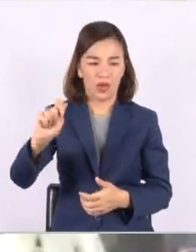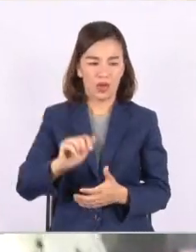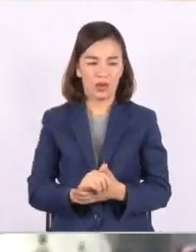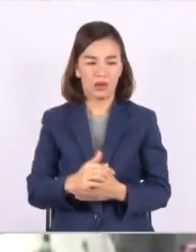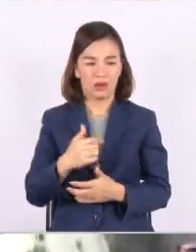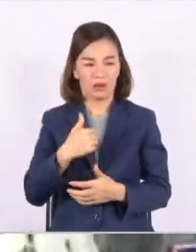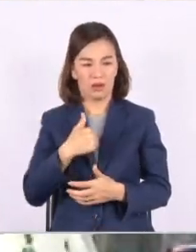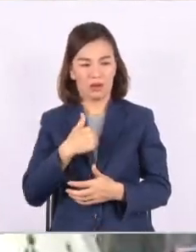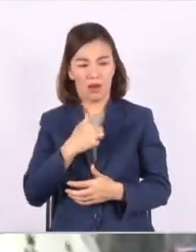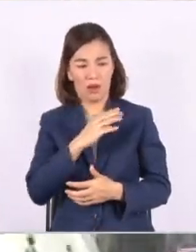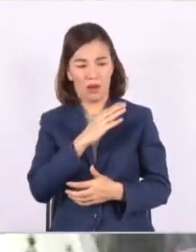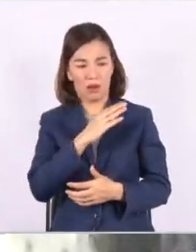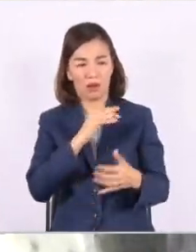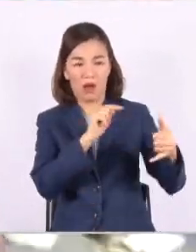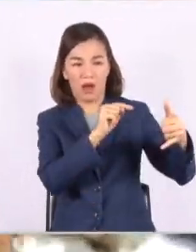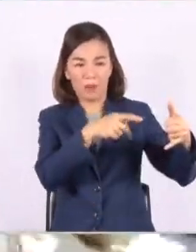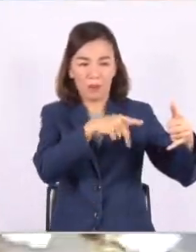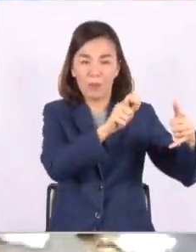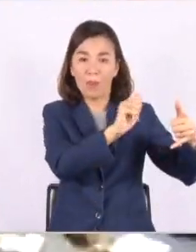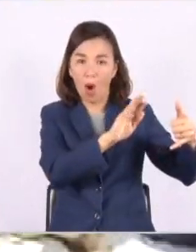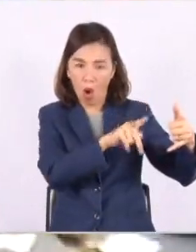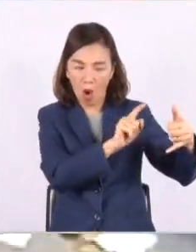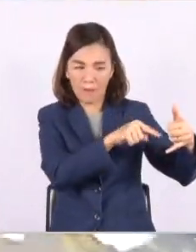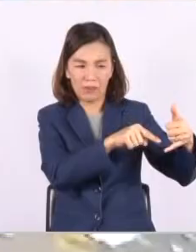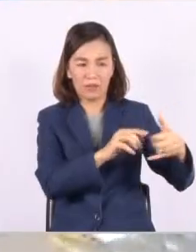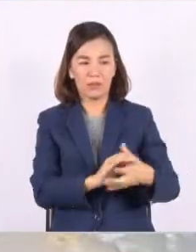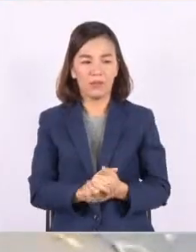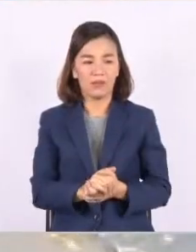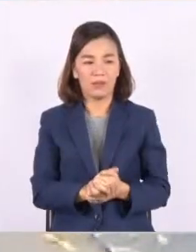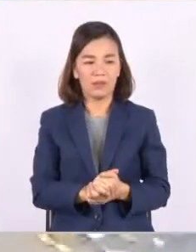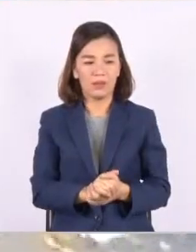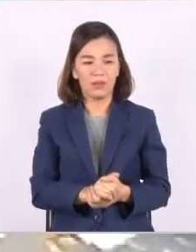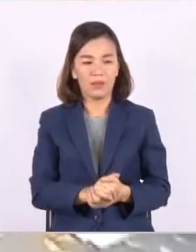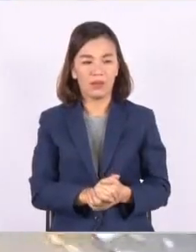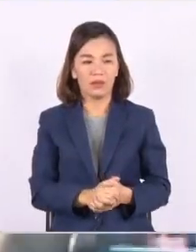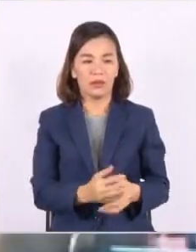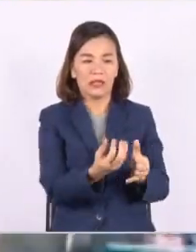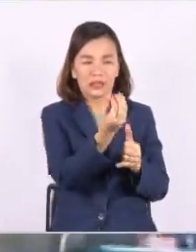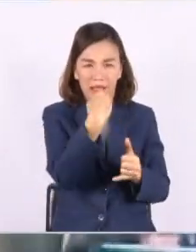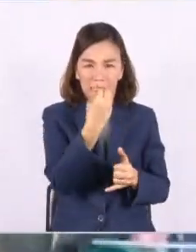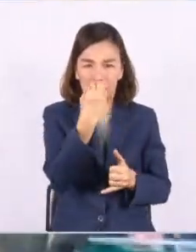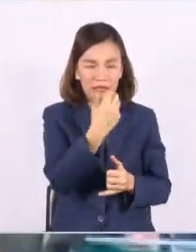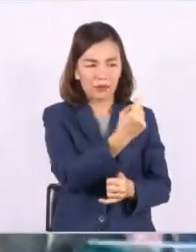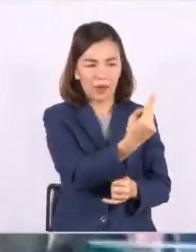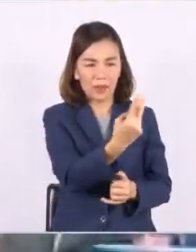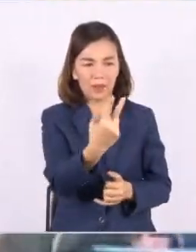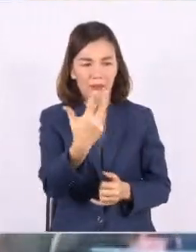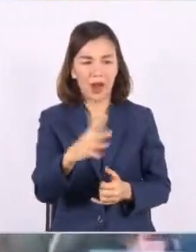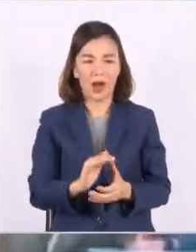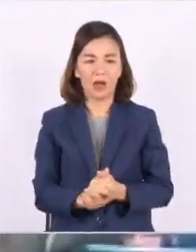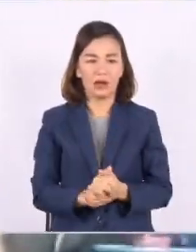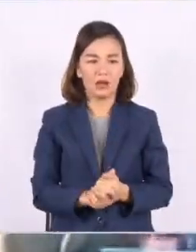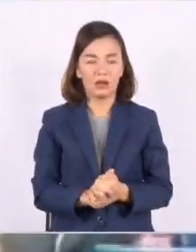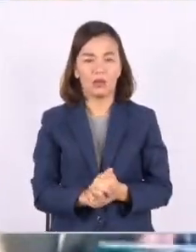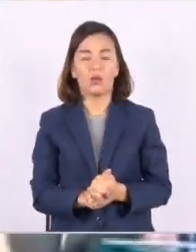ไ ปต้องเป็นเป็นปอบ นี่เป็น ไ ป เพราะกินคนมาหลายคน กินคนมาหลายคน เนี่ยนักข่าวเราก็มิ้ว